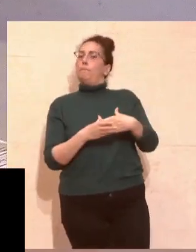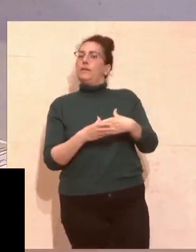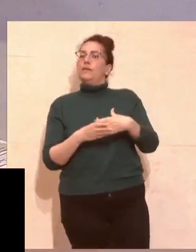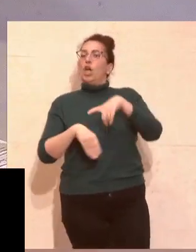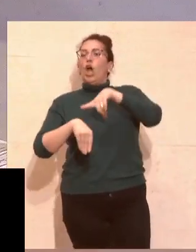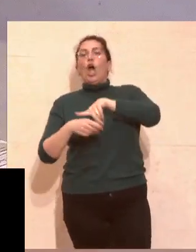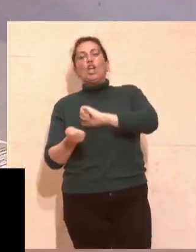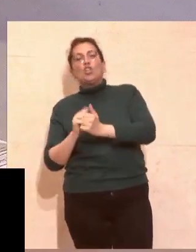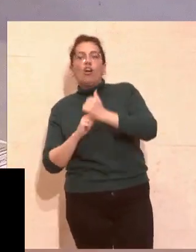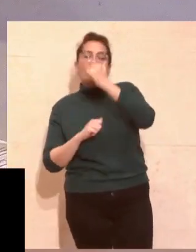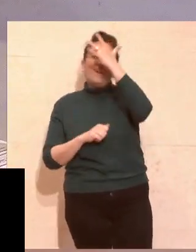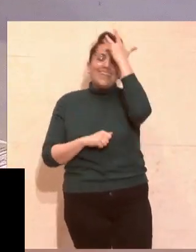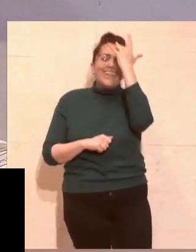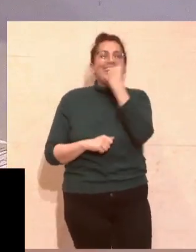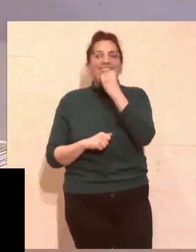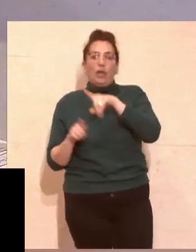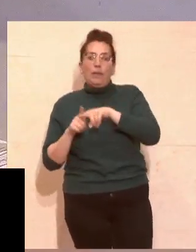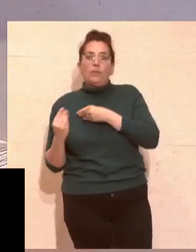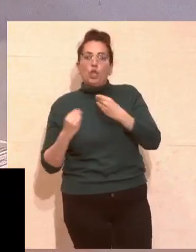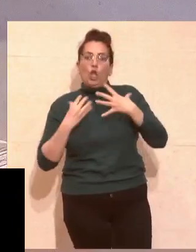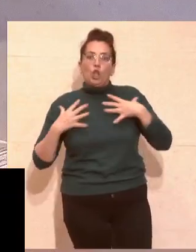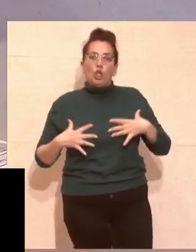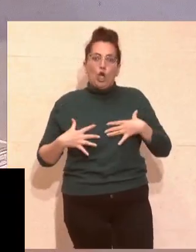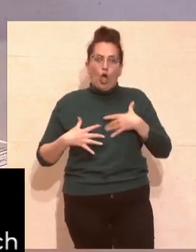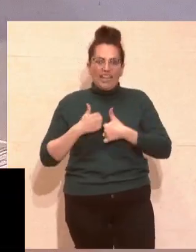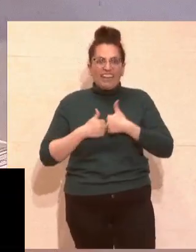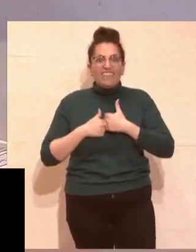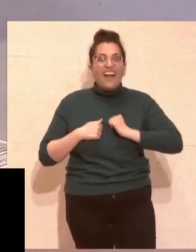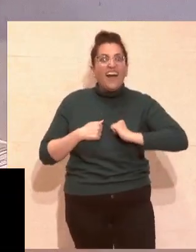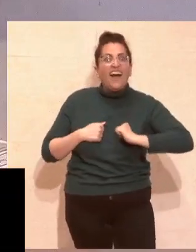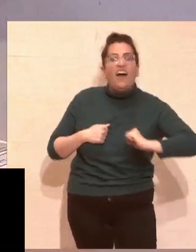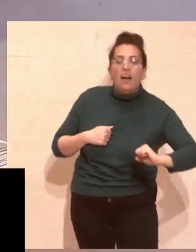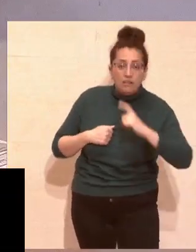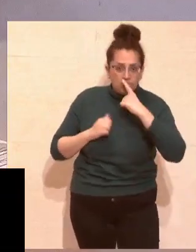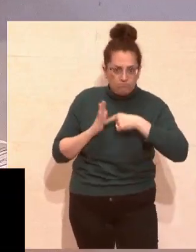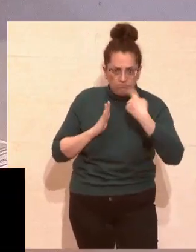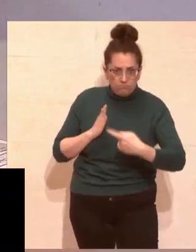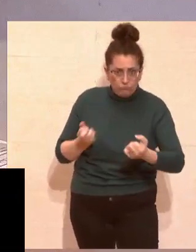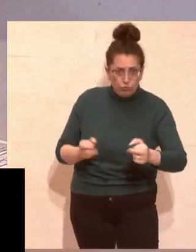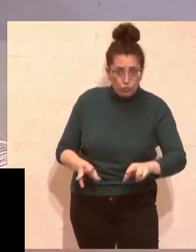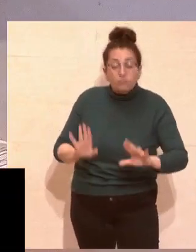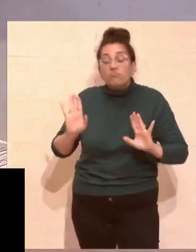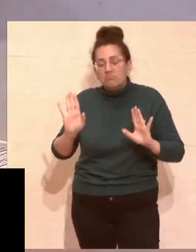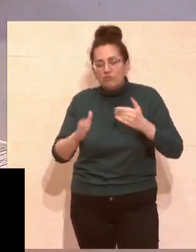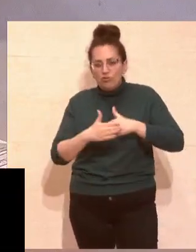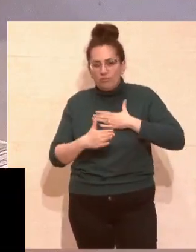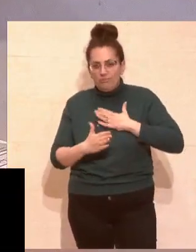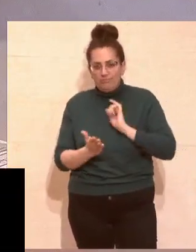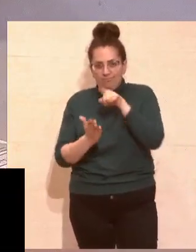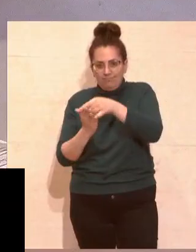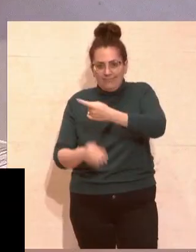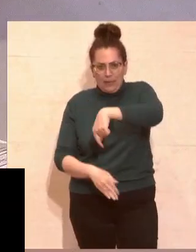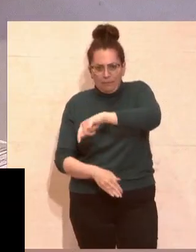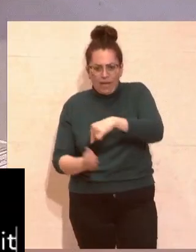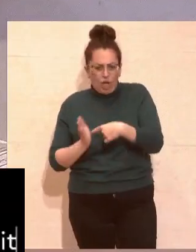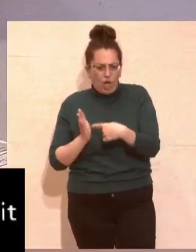peu challenger notre corps de façon négative. Toutefois, au Québec, nous, on le fait